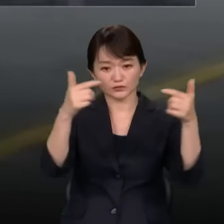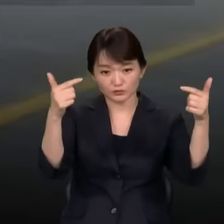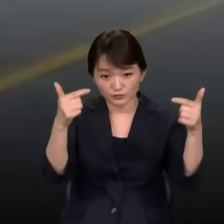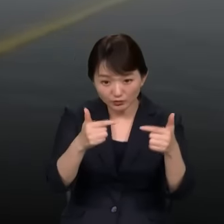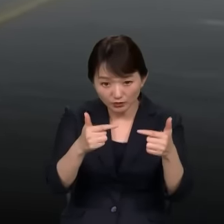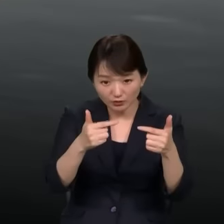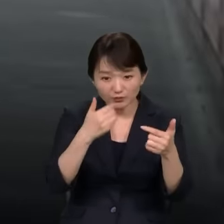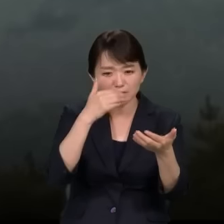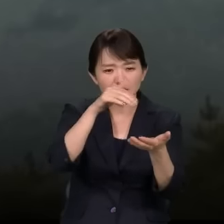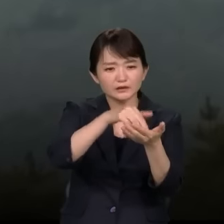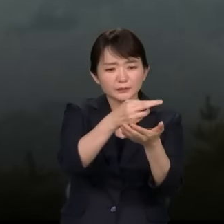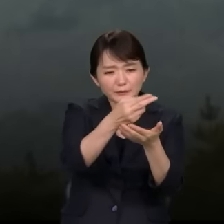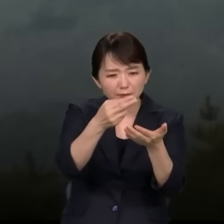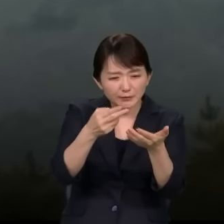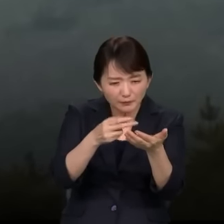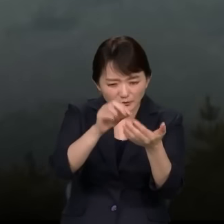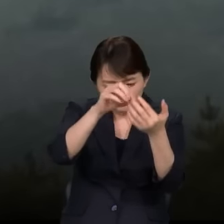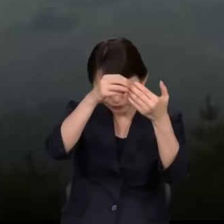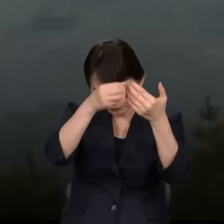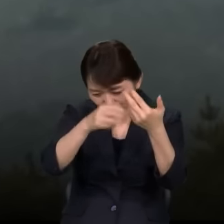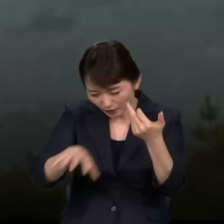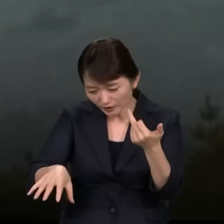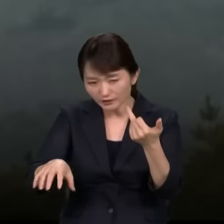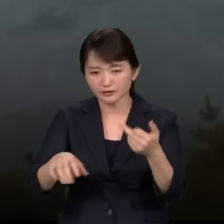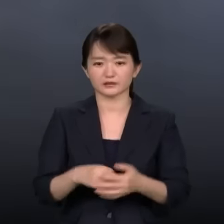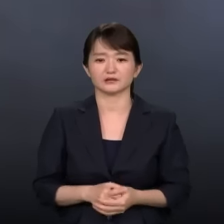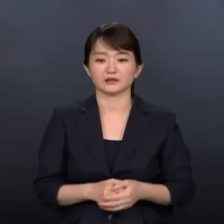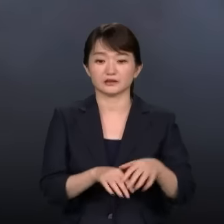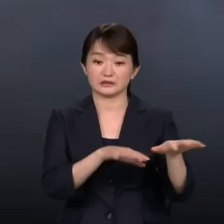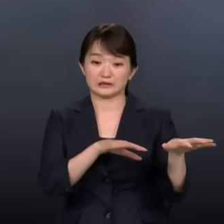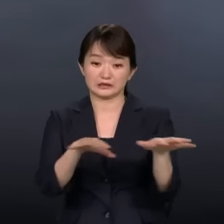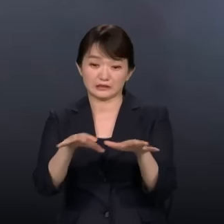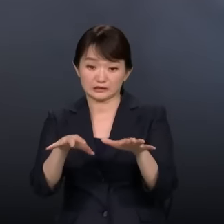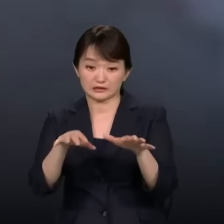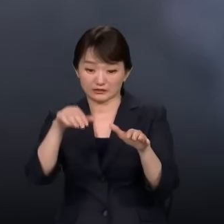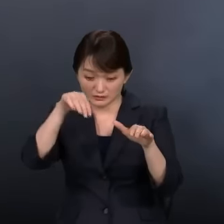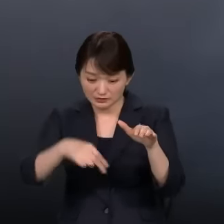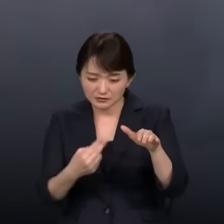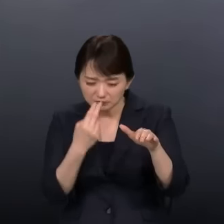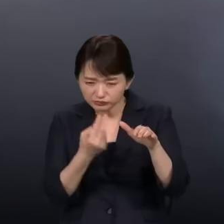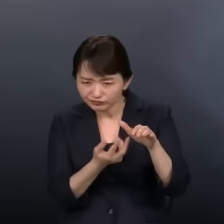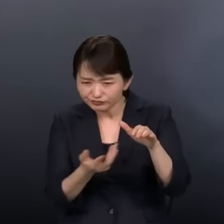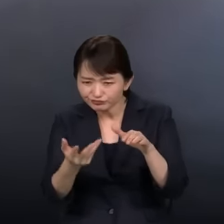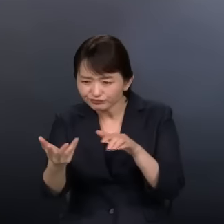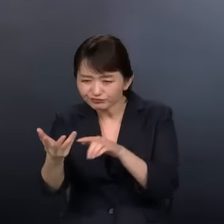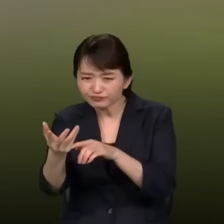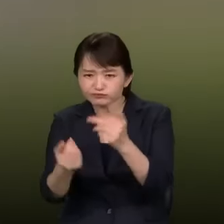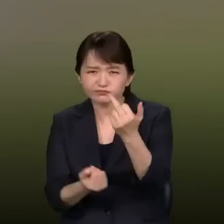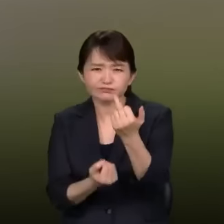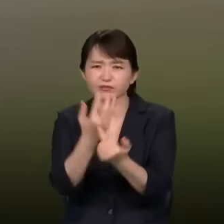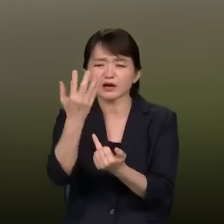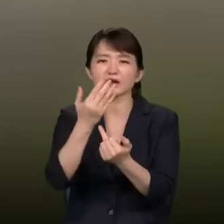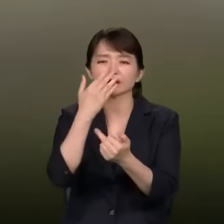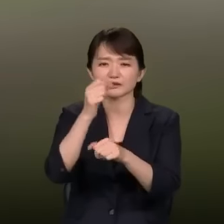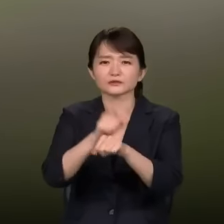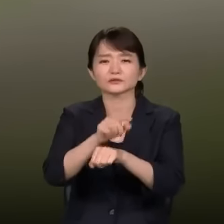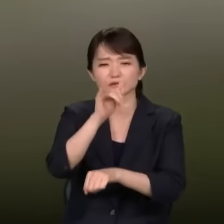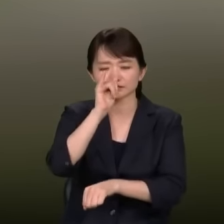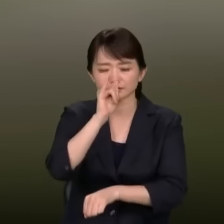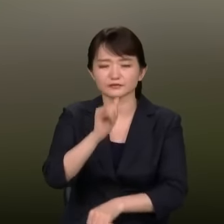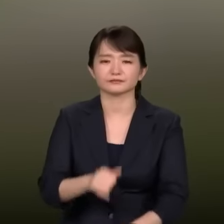무너져 내리게 되는 거죠. 다만 작게라도 지진이 나거나 지하가스가 새어나온다면 그땐 화산 폭발이 일어날 가능성을